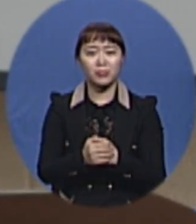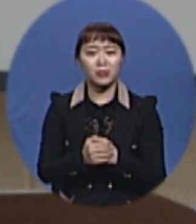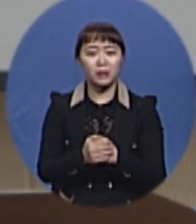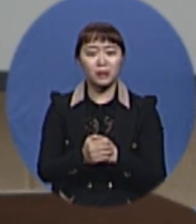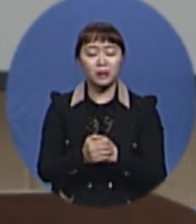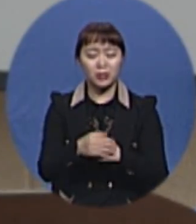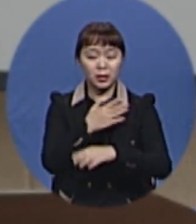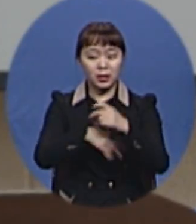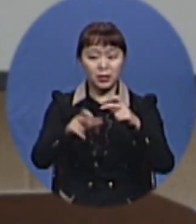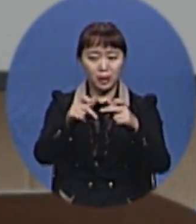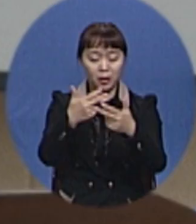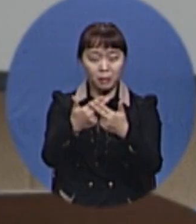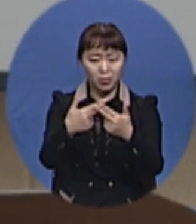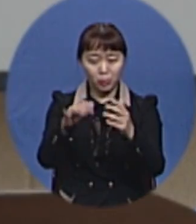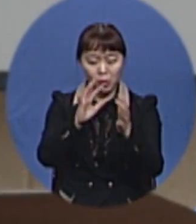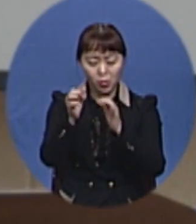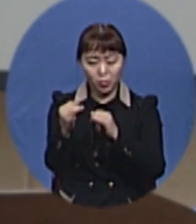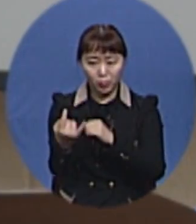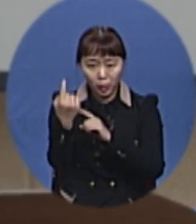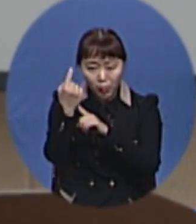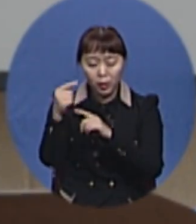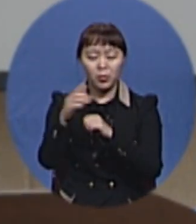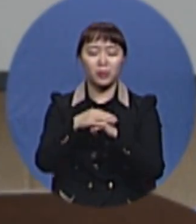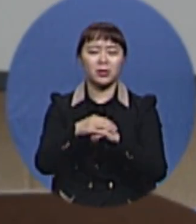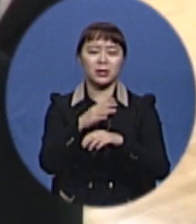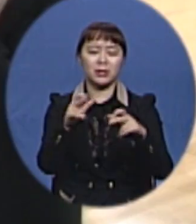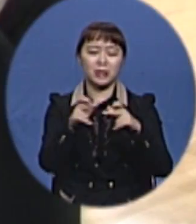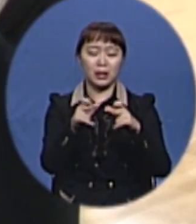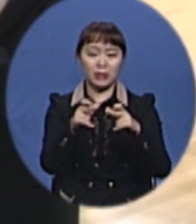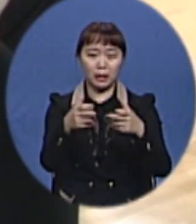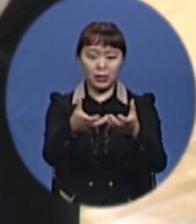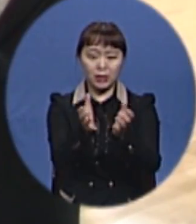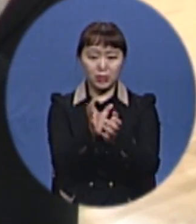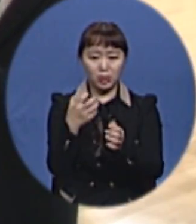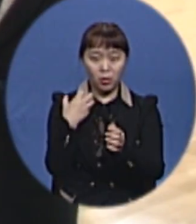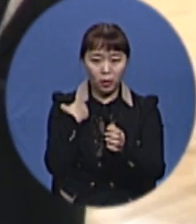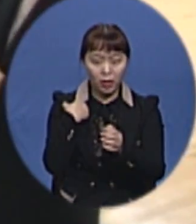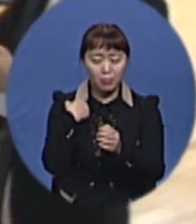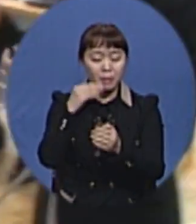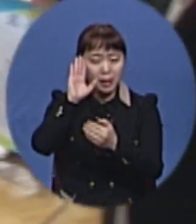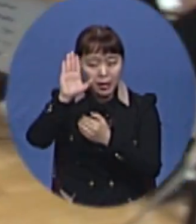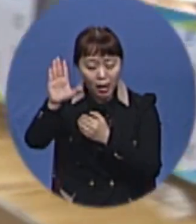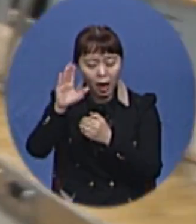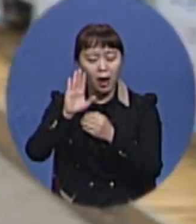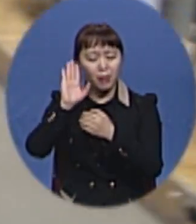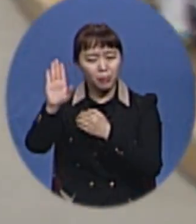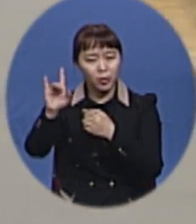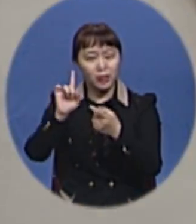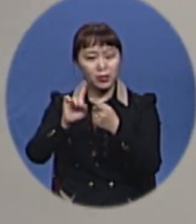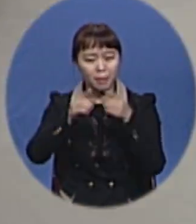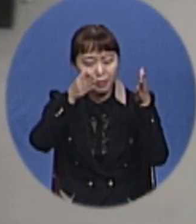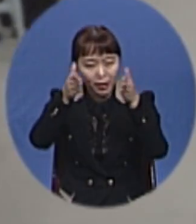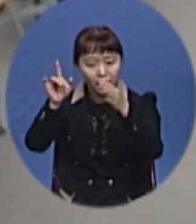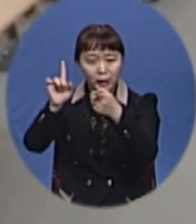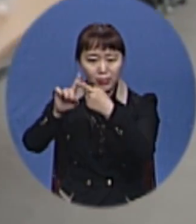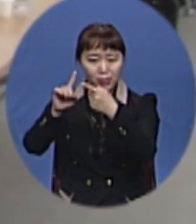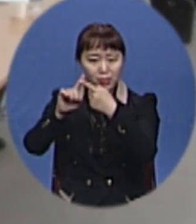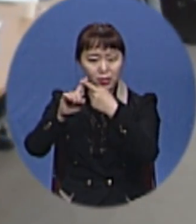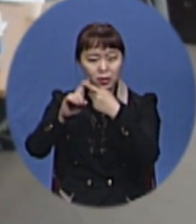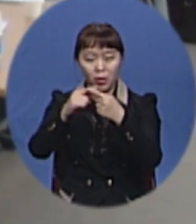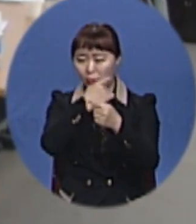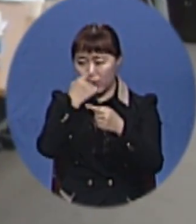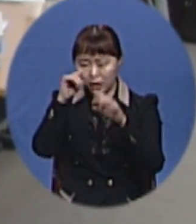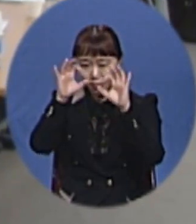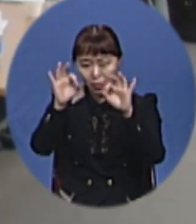이날 지장협은 토론회를 통해 장애계 단체의 역할 정립과 지장협의 미래, 앞으로 나아가야 할 방향 등에 대해 모색하는